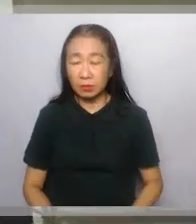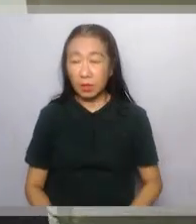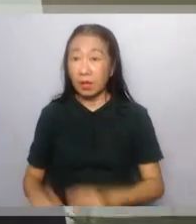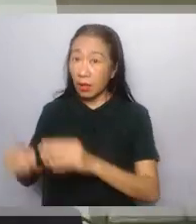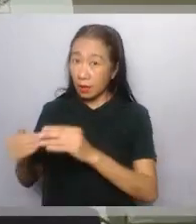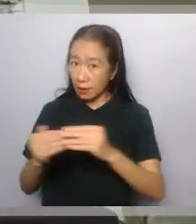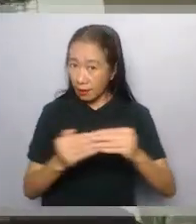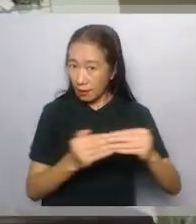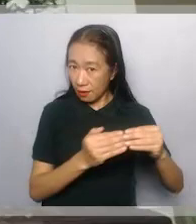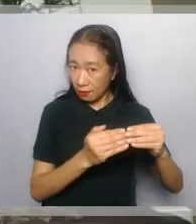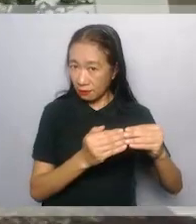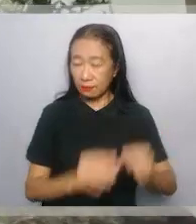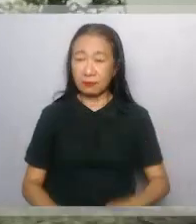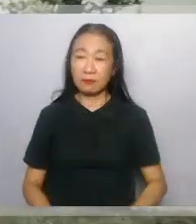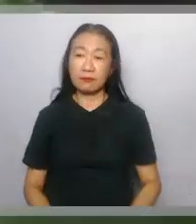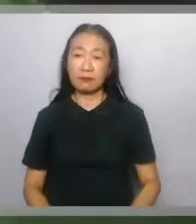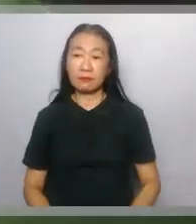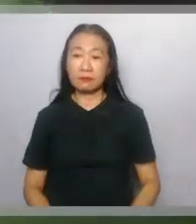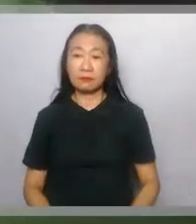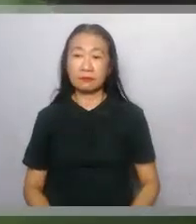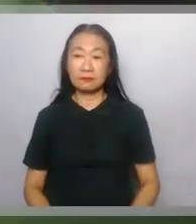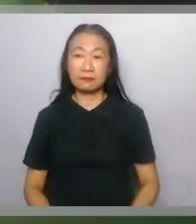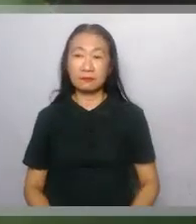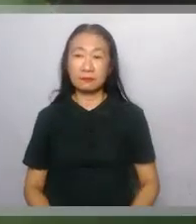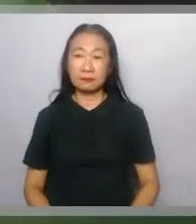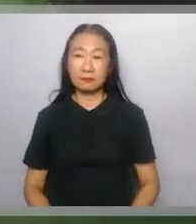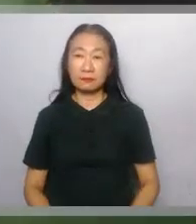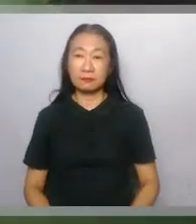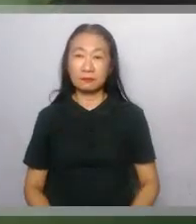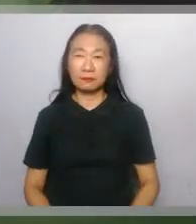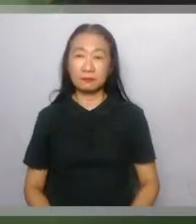Paano namin sila gagabayan.